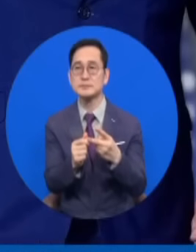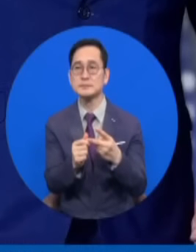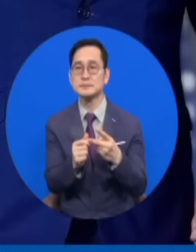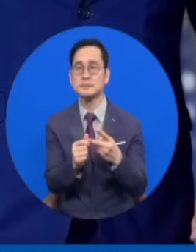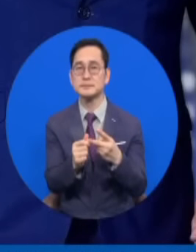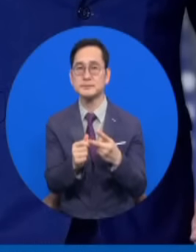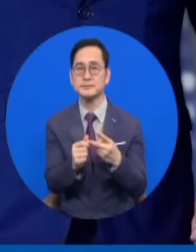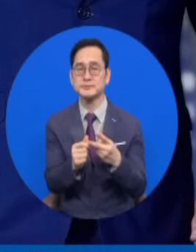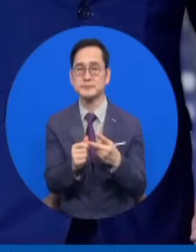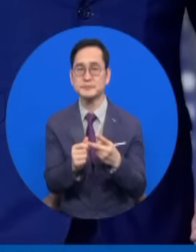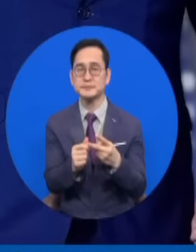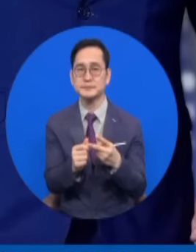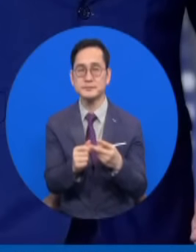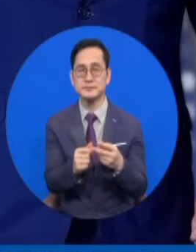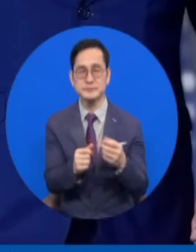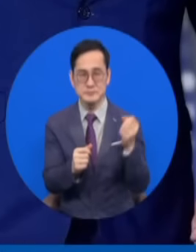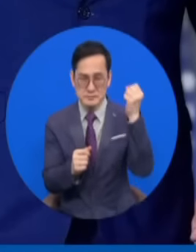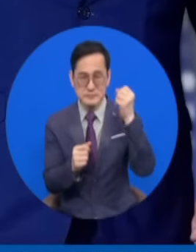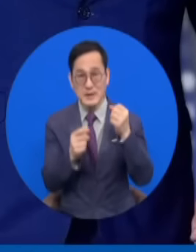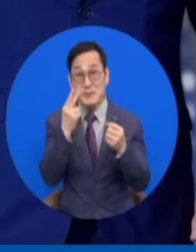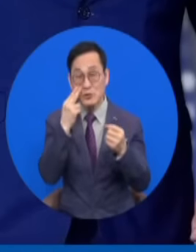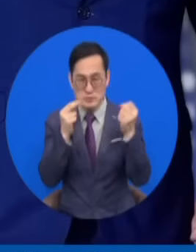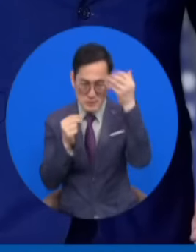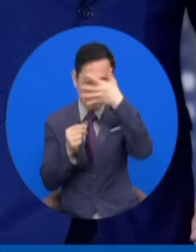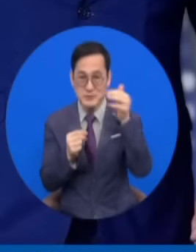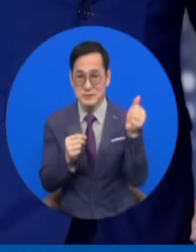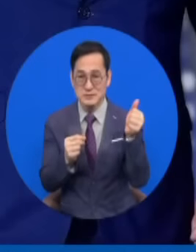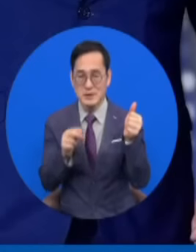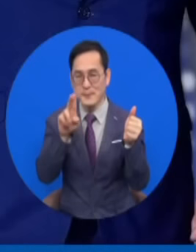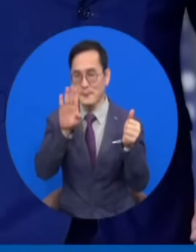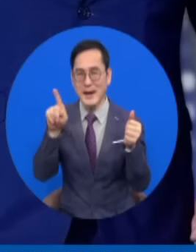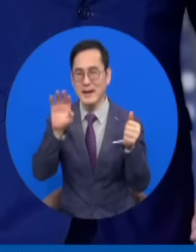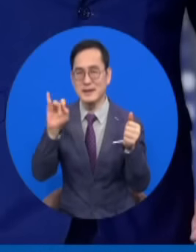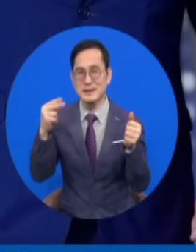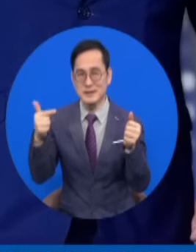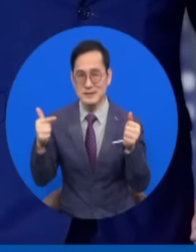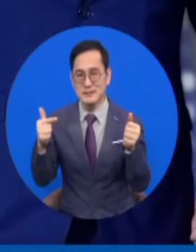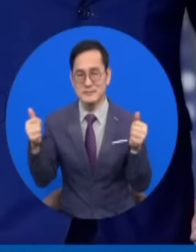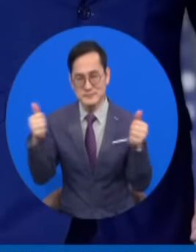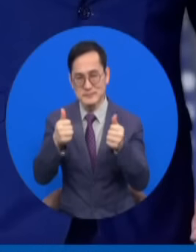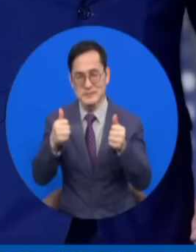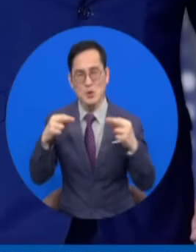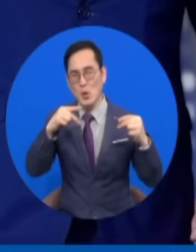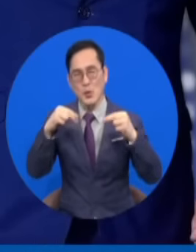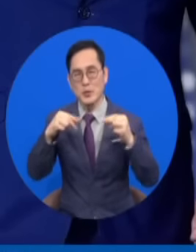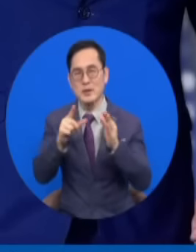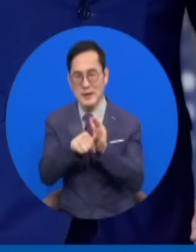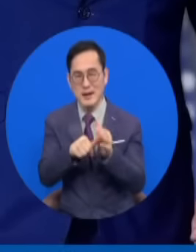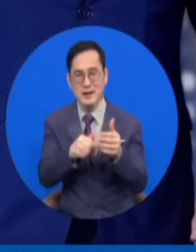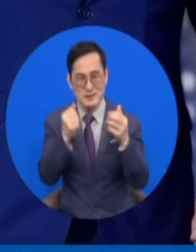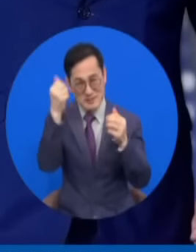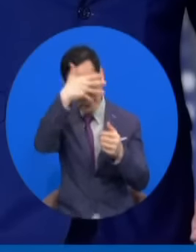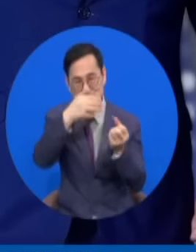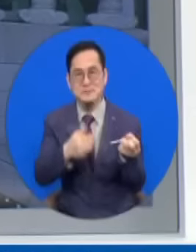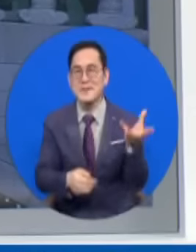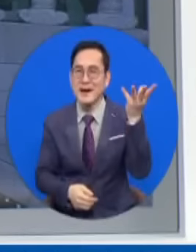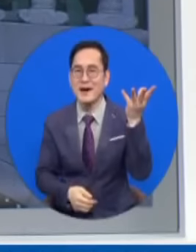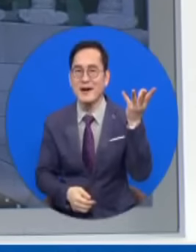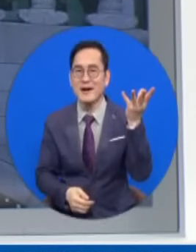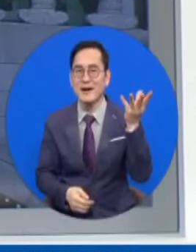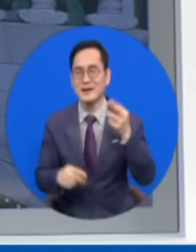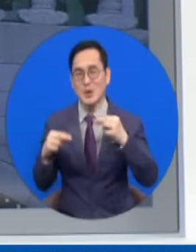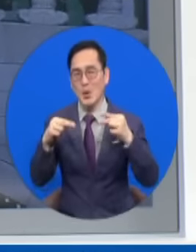트럼프와 바이든의 TV 토론 이후 트럼프의 판정승, 미국 민주당 내부에서 후보 교체론까지 강하게